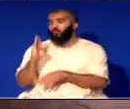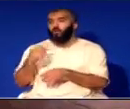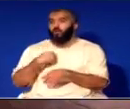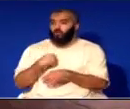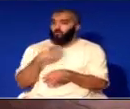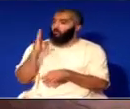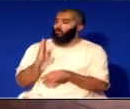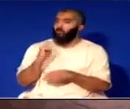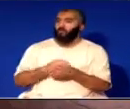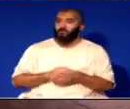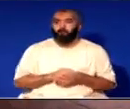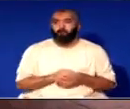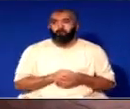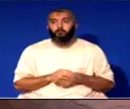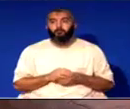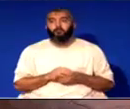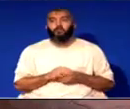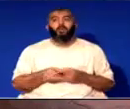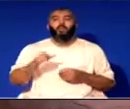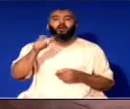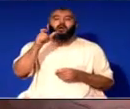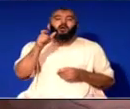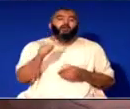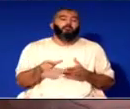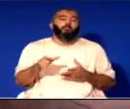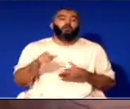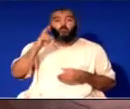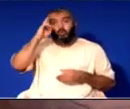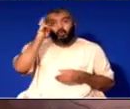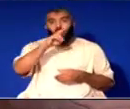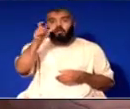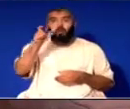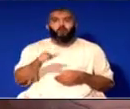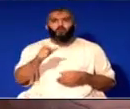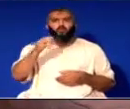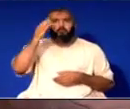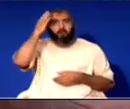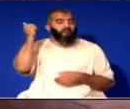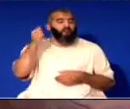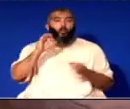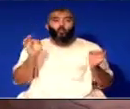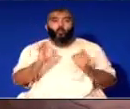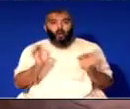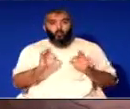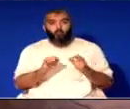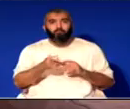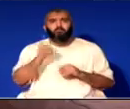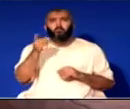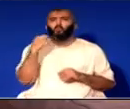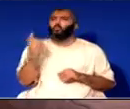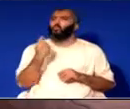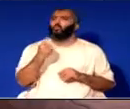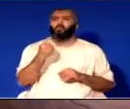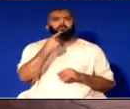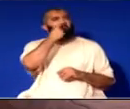يعرف عنها شيئا، فقط حتى يقول الناس فلان يعرف هذه الأشياء أو فلان مثقف أنه يعرف الأشياء. لهذا النبي يقول من حسن إسلام المرء تركه ما لا